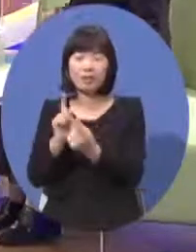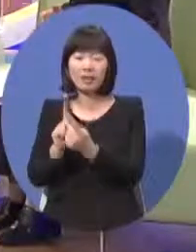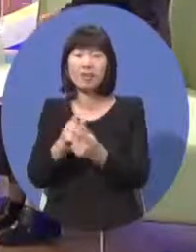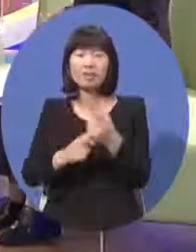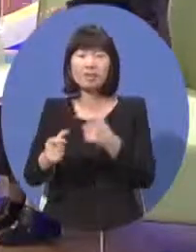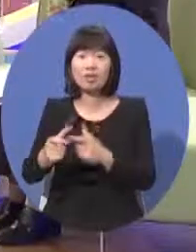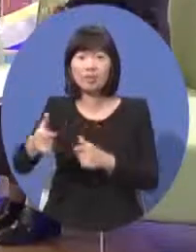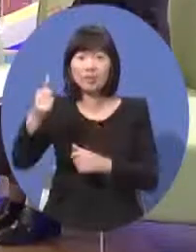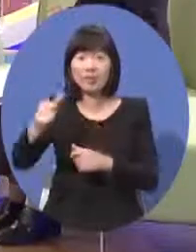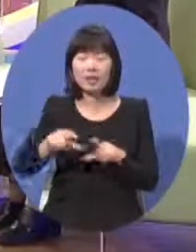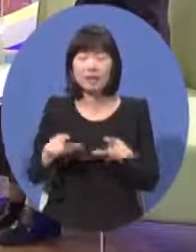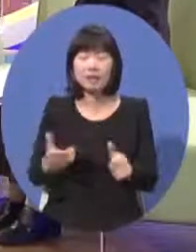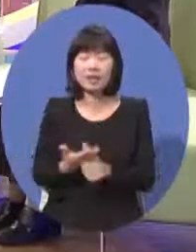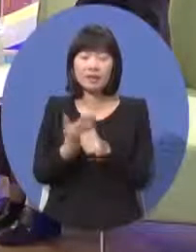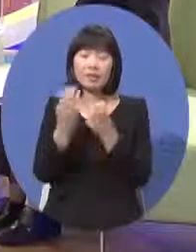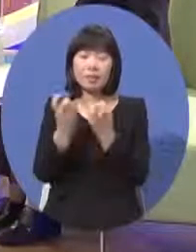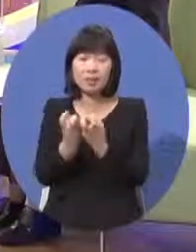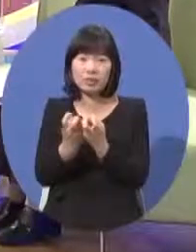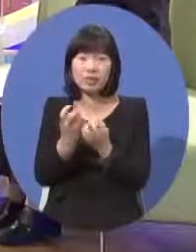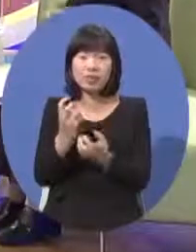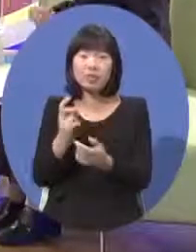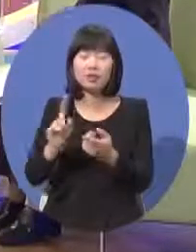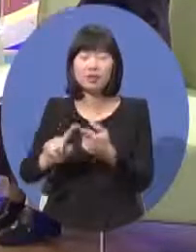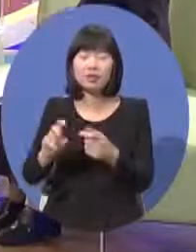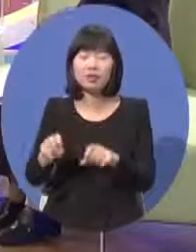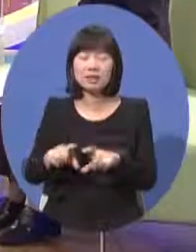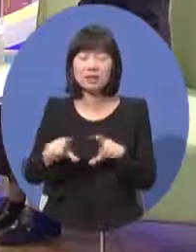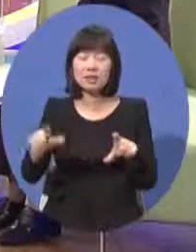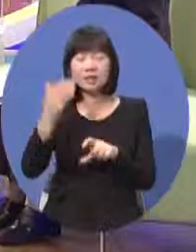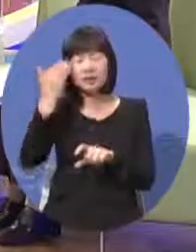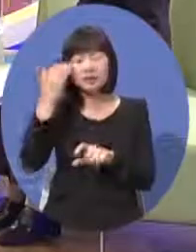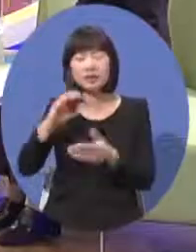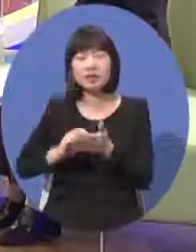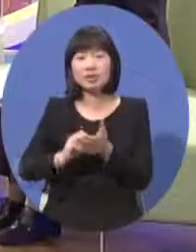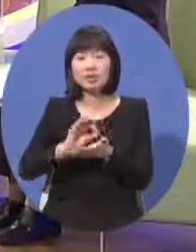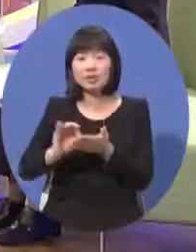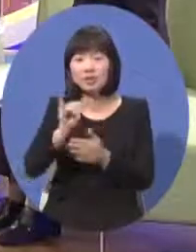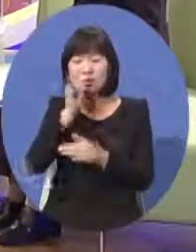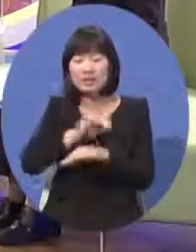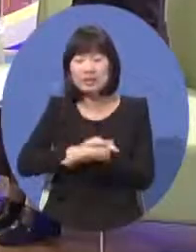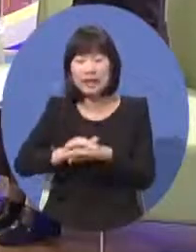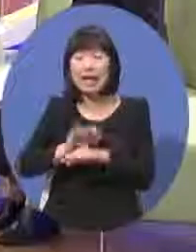그 양육의 원칙들 뭐 일반적인 지식들을 적용해서 잘 안 되는 아이들이 있습니다. 네.